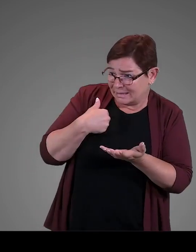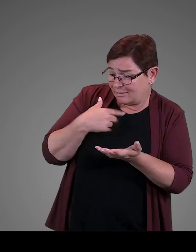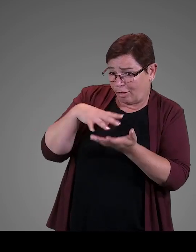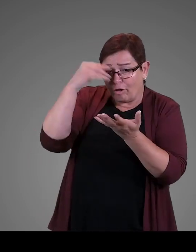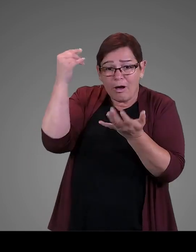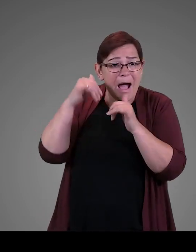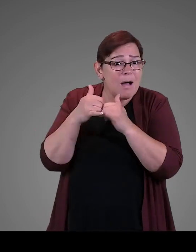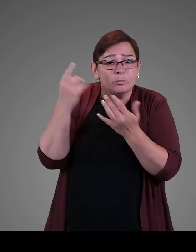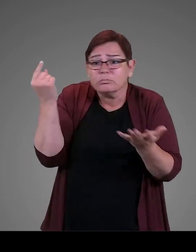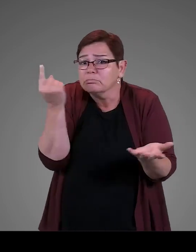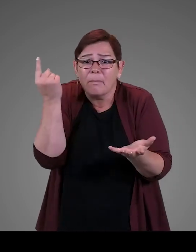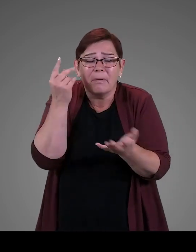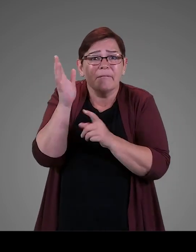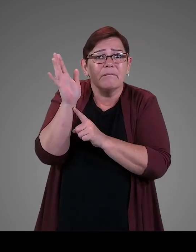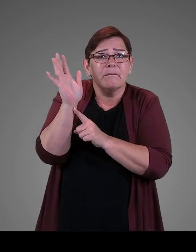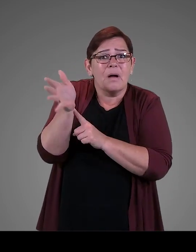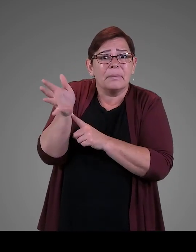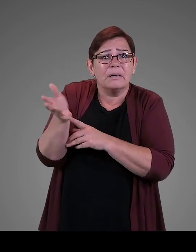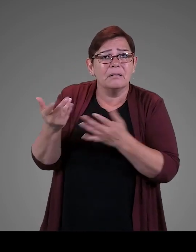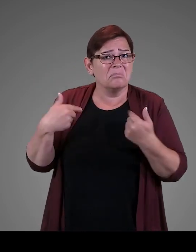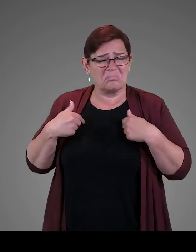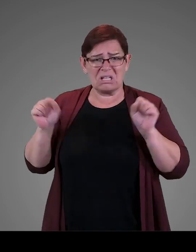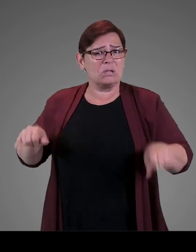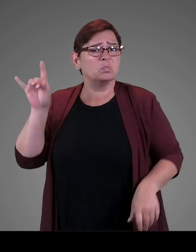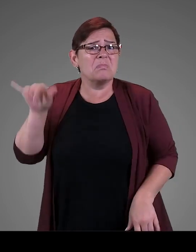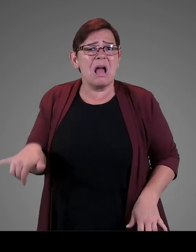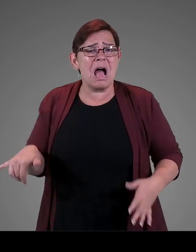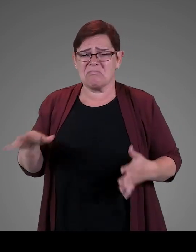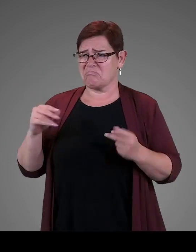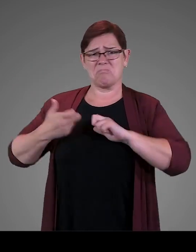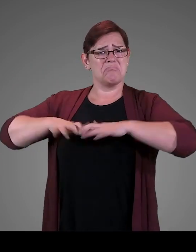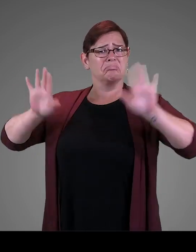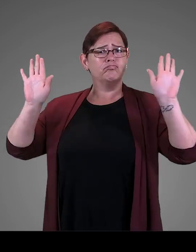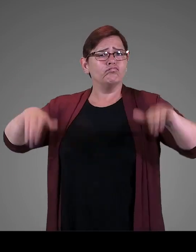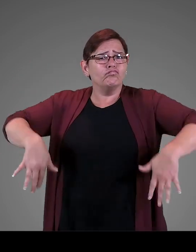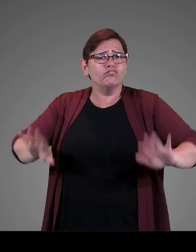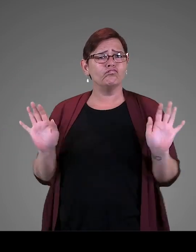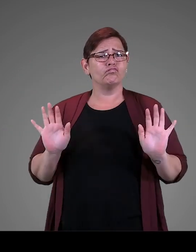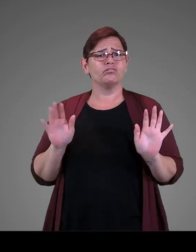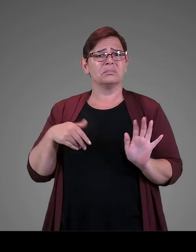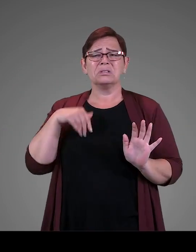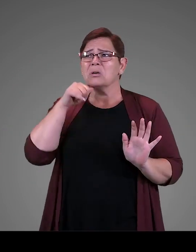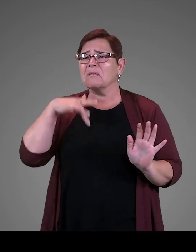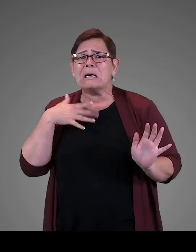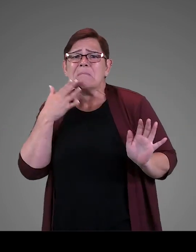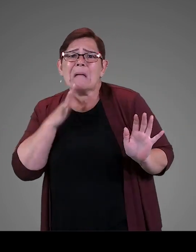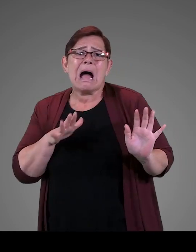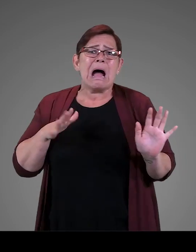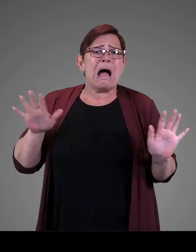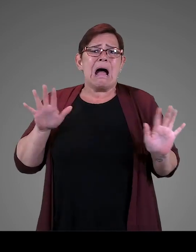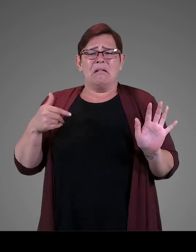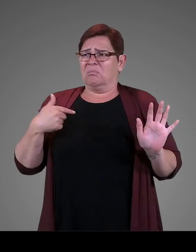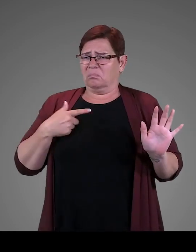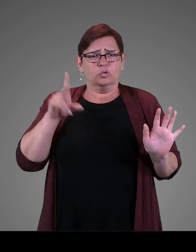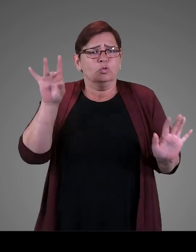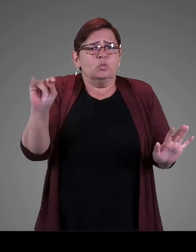problème. Je me sens pas mal à l'aise de tout. Je vais le faire. Et j'imagine que vous êtes tous comme ça.